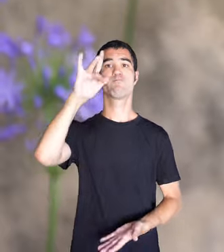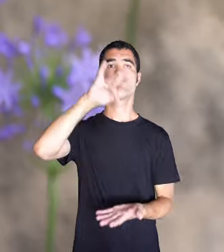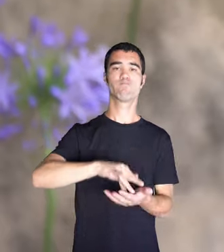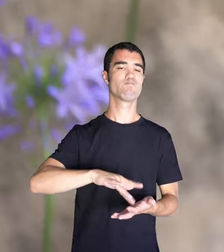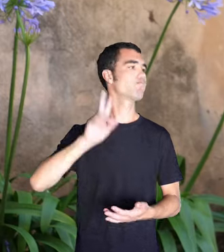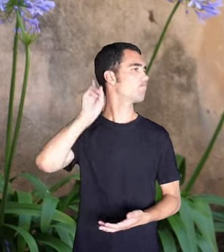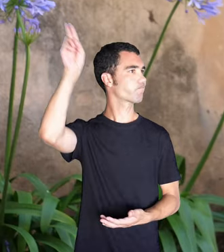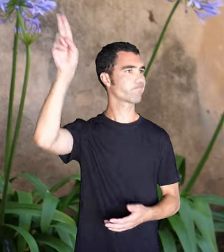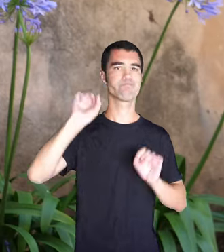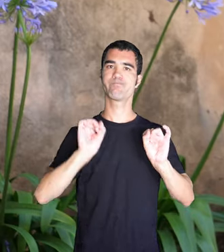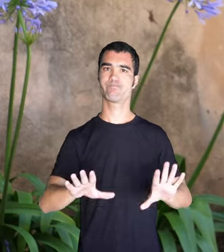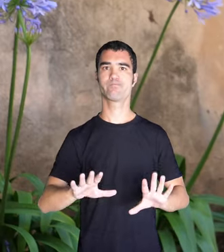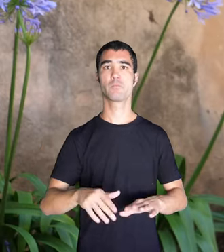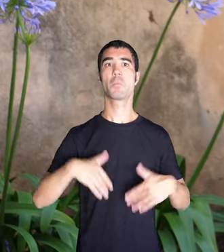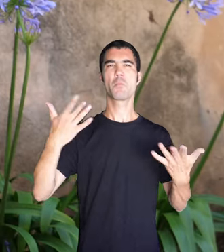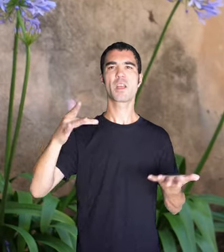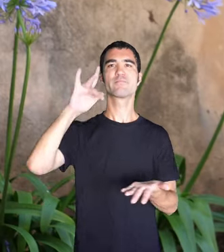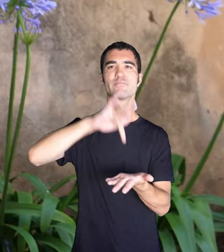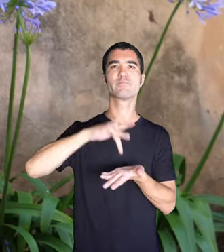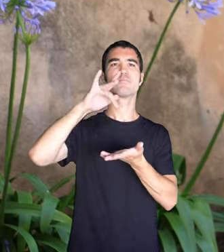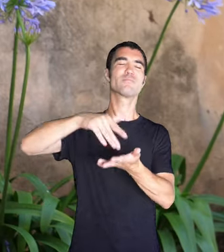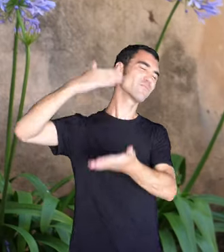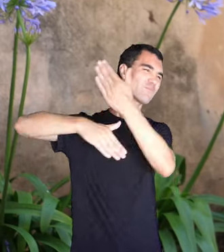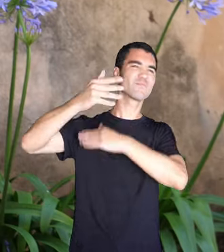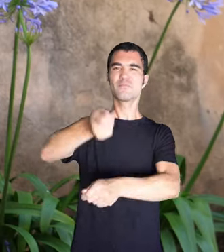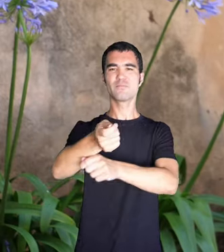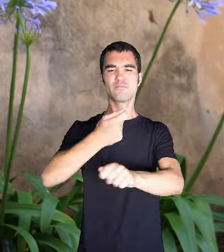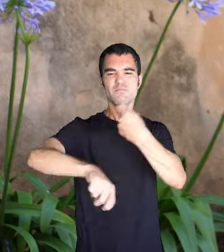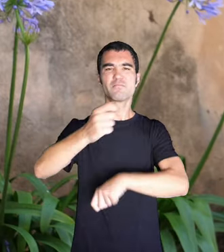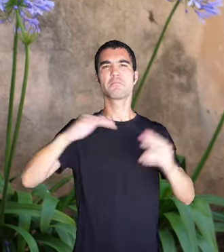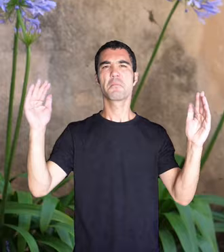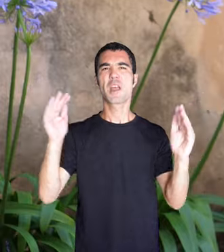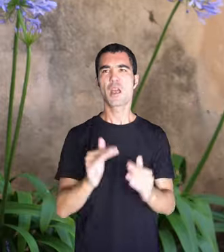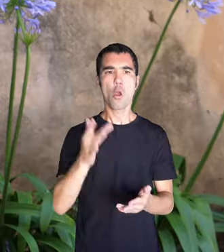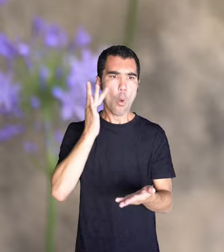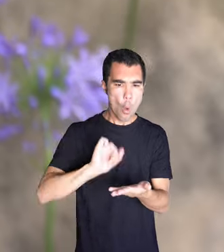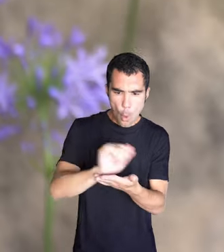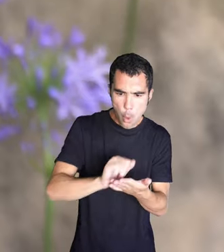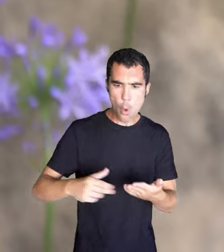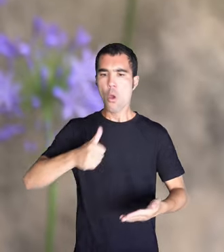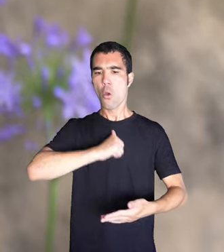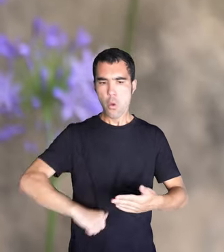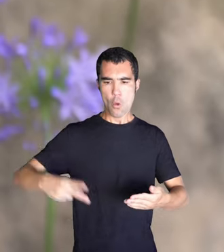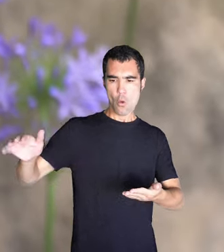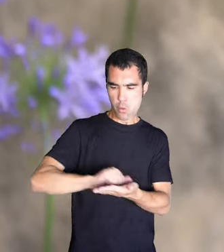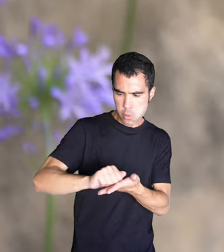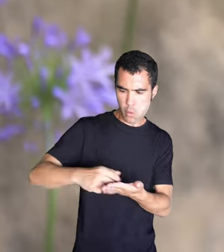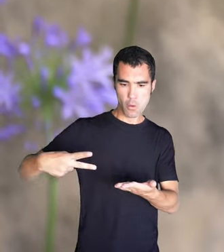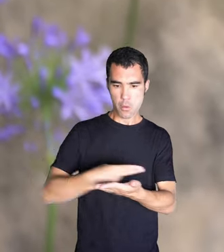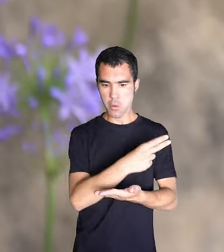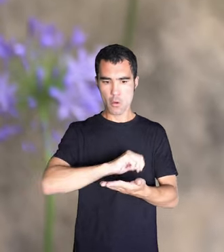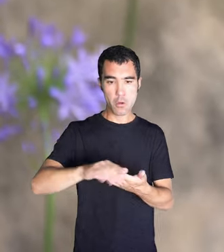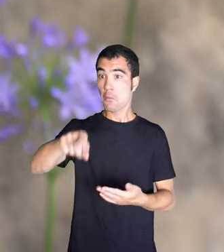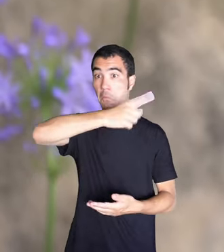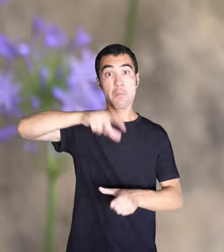me vaig retirar. Però el dia llavors ja no se venia tant, no ho sé, havia de fer tot net, perquè hi ha molta de gent que no el sap fer